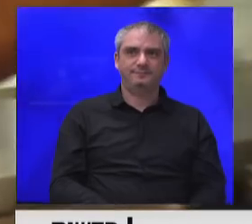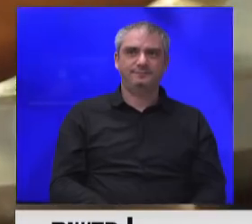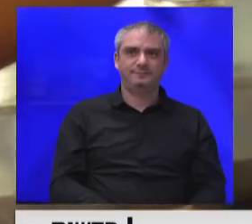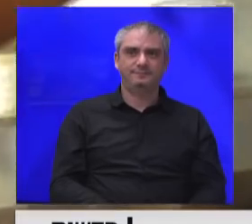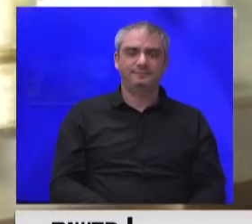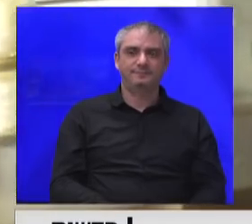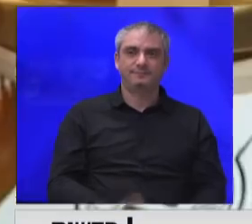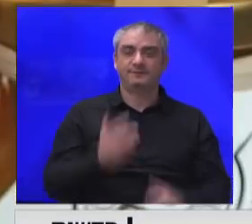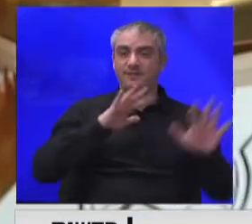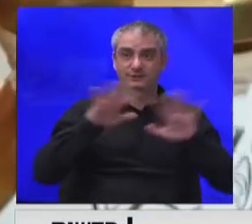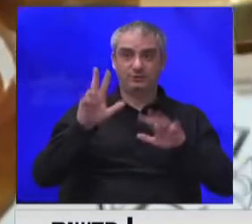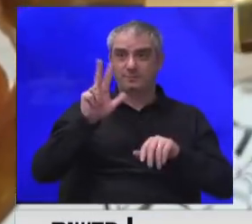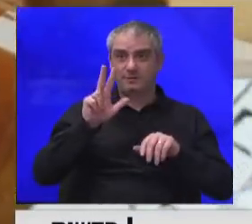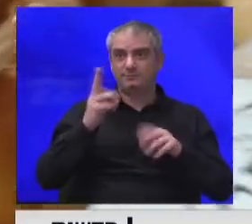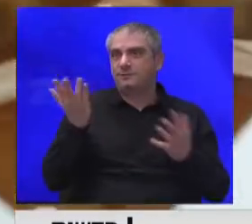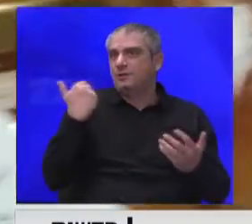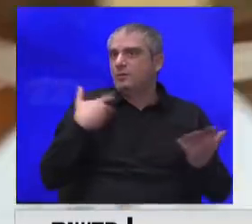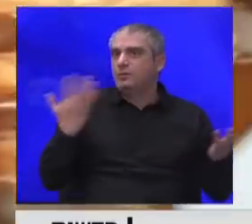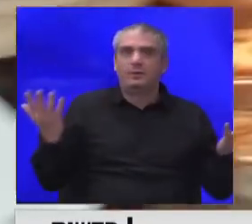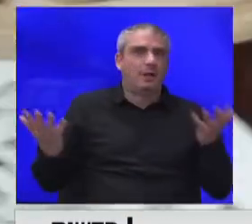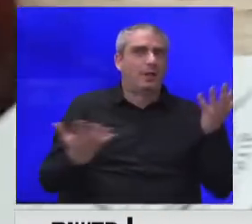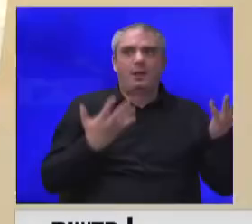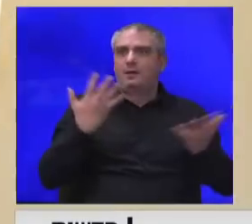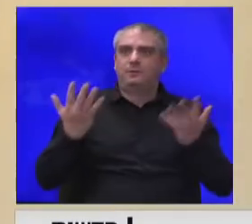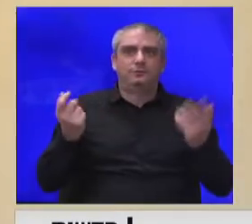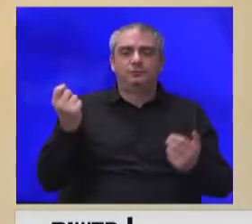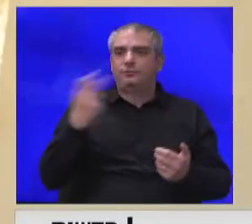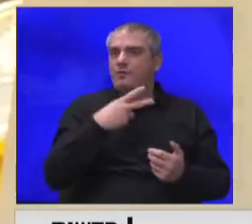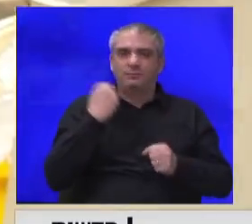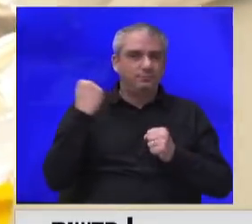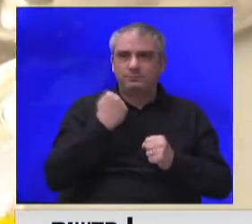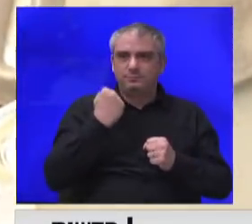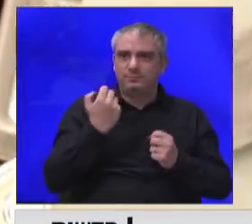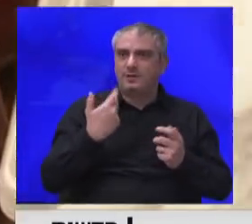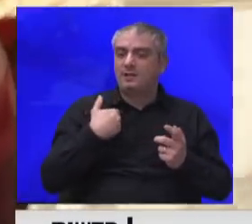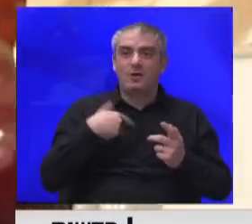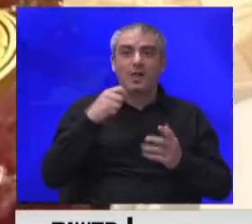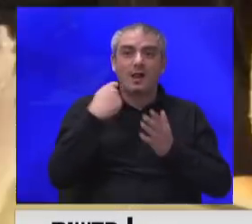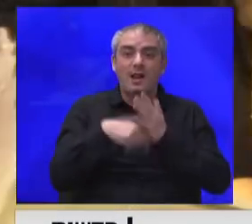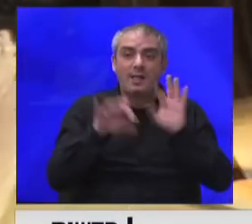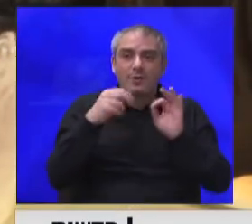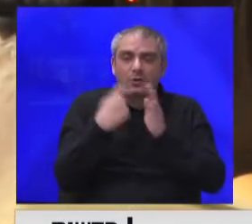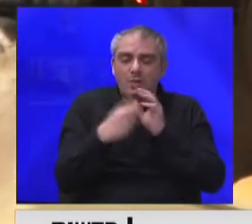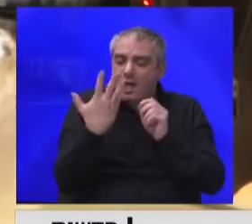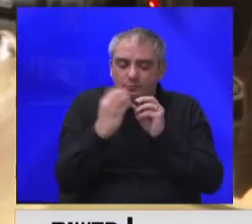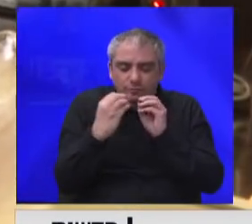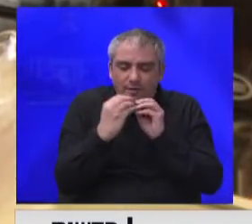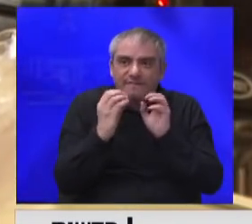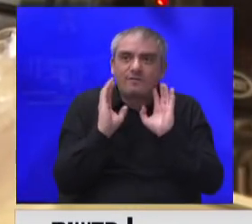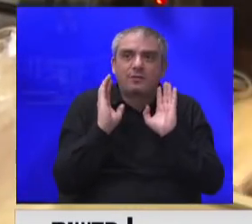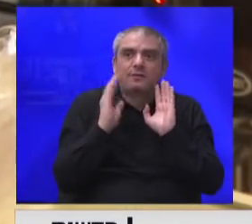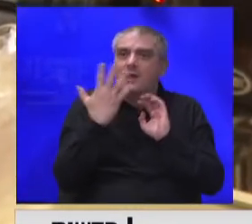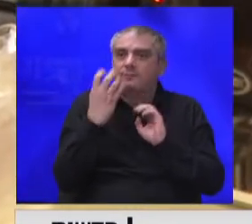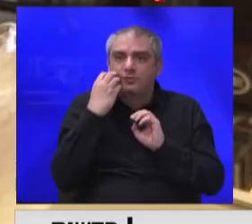לפני 10 חודשים במרץ, היינו באיזשהו שבועיים קשוחים, ברמה שאני הולך למכולת וקונה 5 מלפפונים,